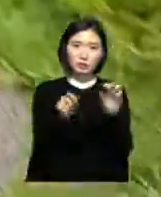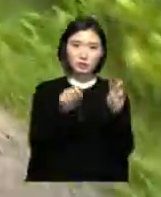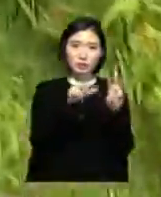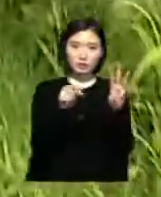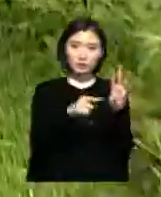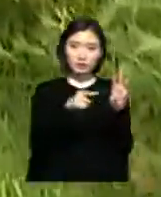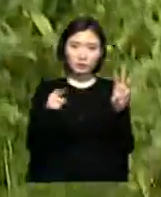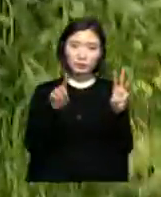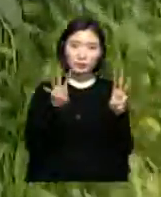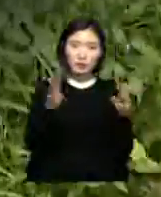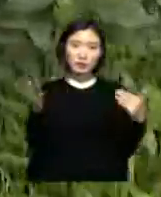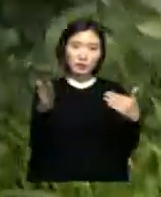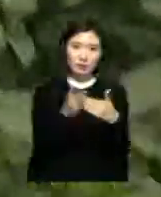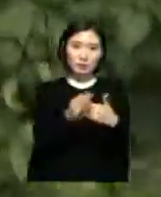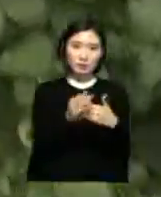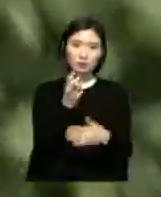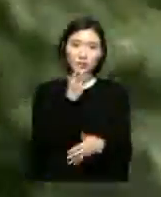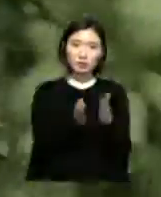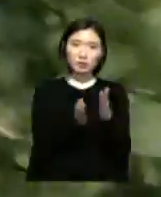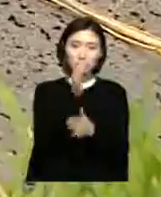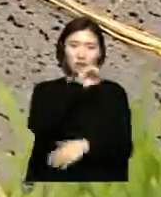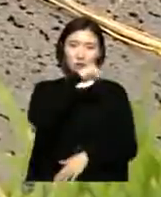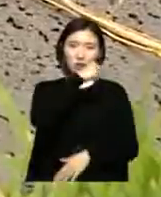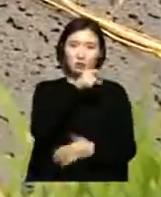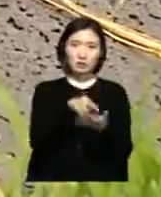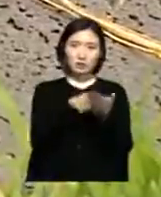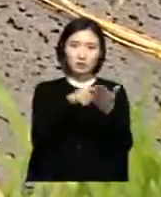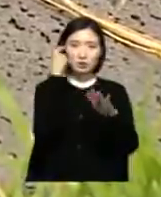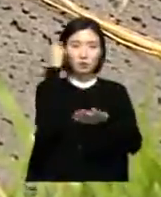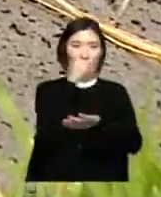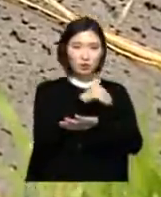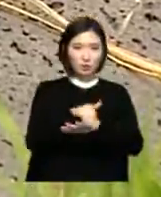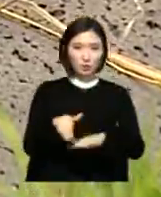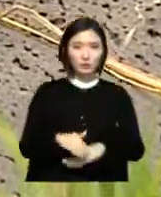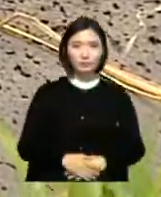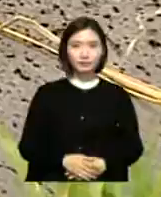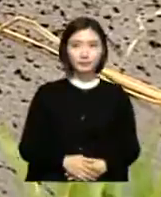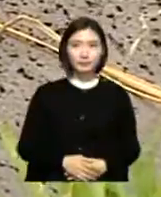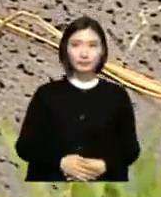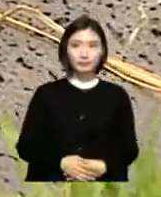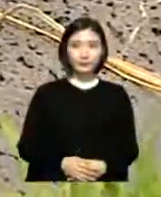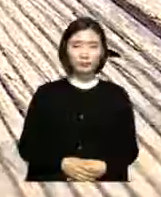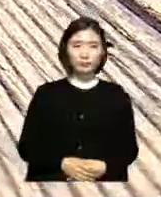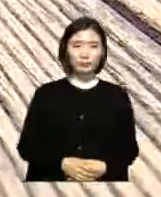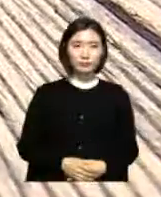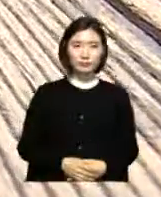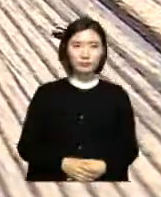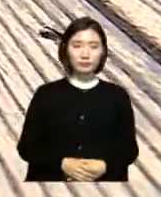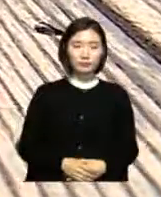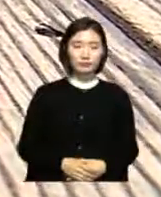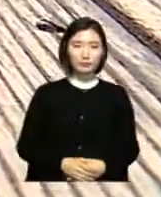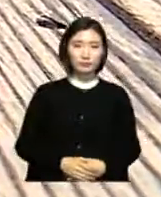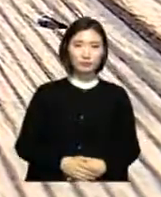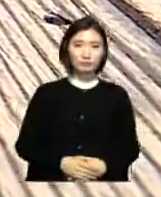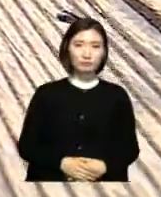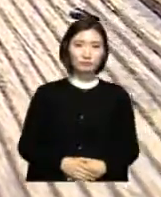사이 서울시의 예산을 신청할 계획입니다. 딜라이브 서울경기 케이블TV 이재용입니다.